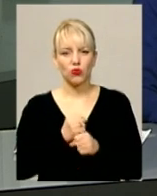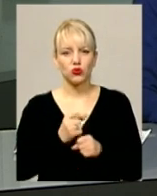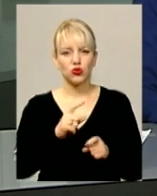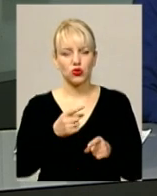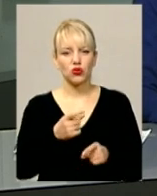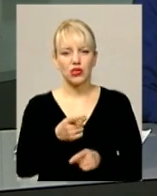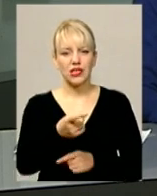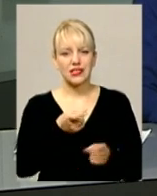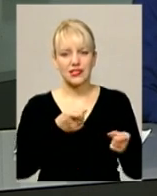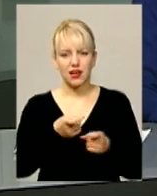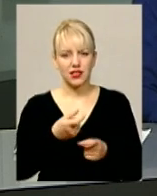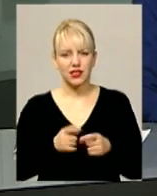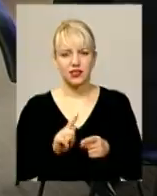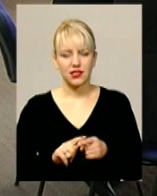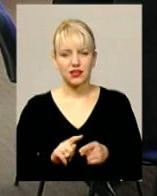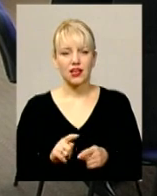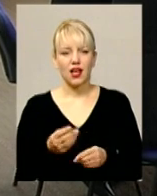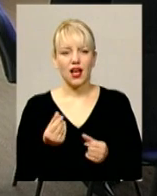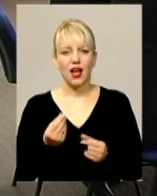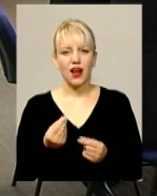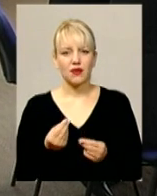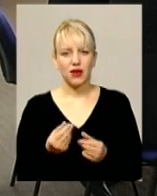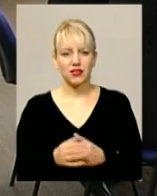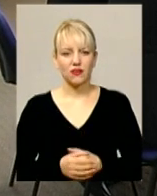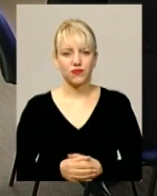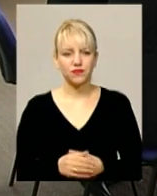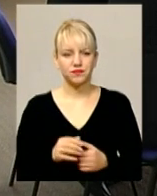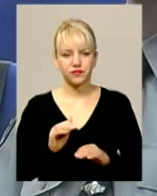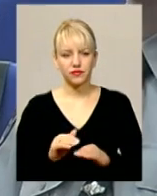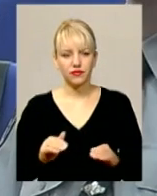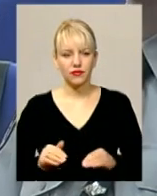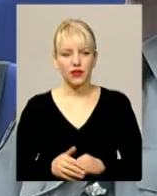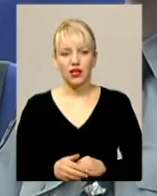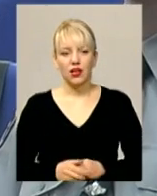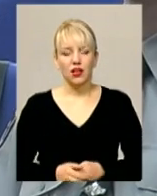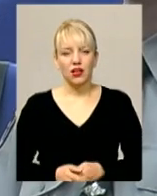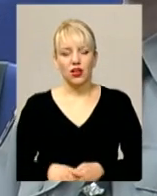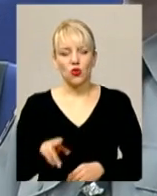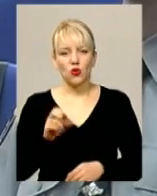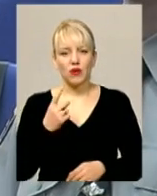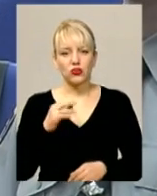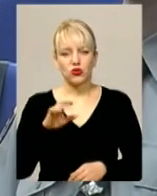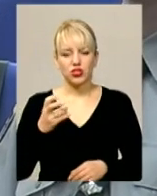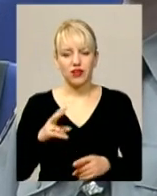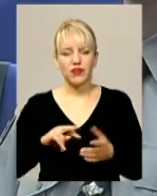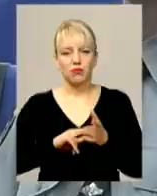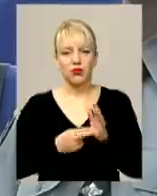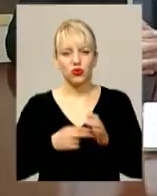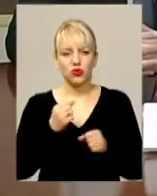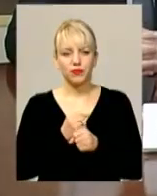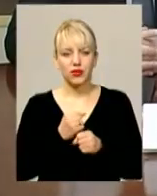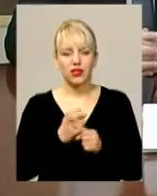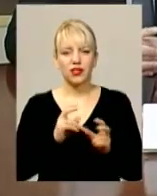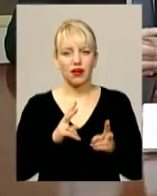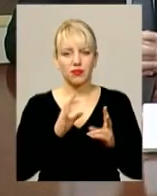сюжеті Ірини Аріон. До 1 червня алгоритм дії на місцевому рівні нового законодавства планує розробити обласний штаб з